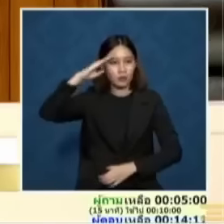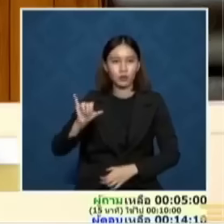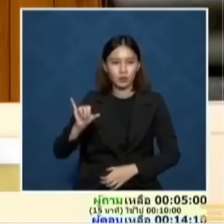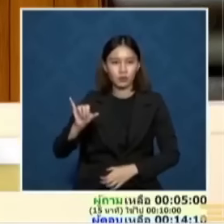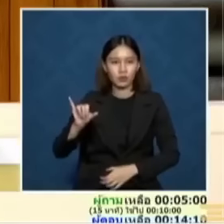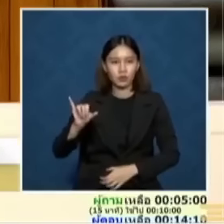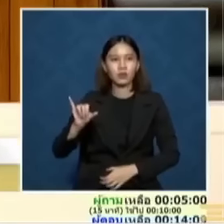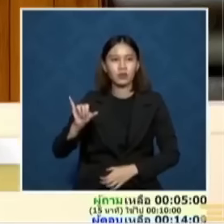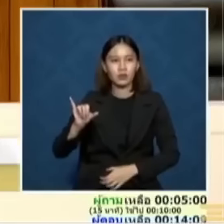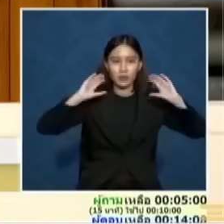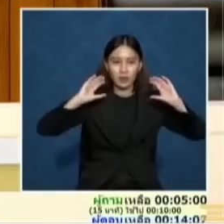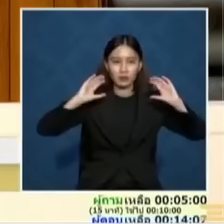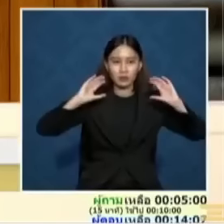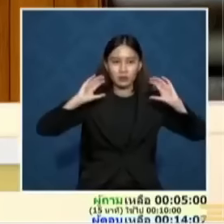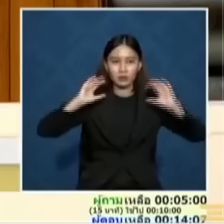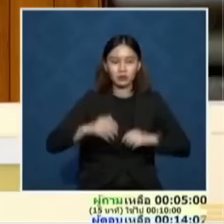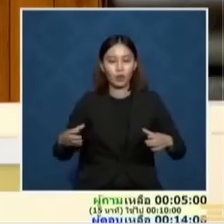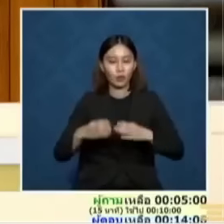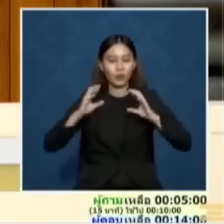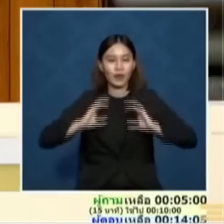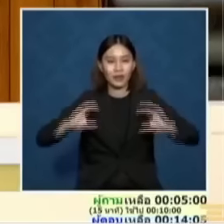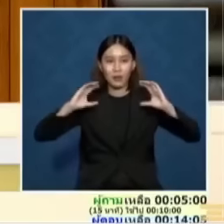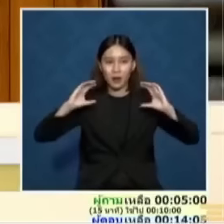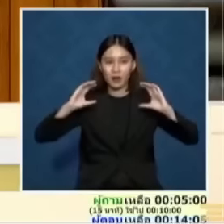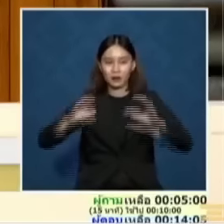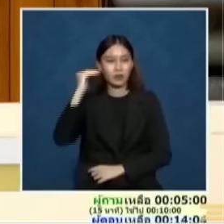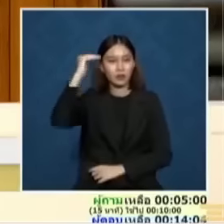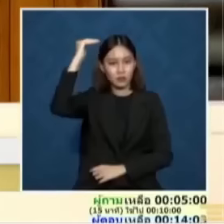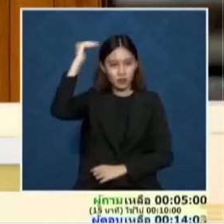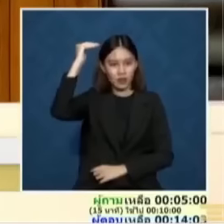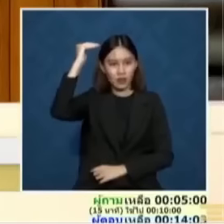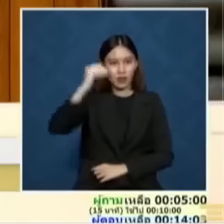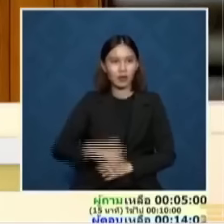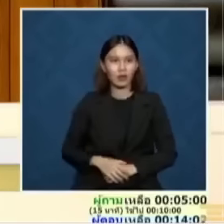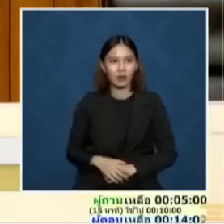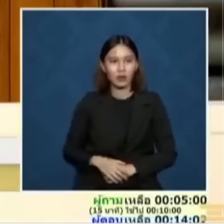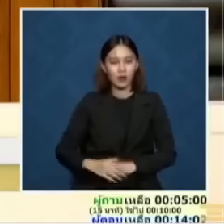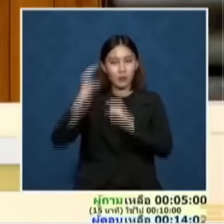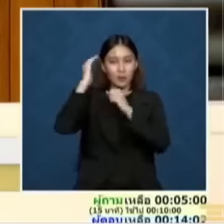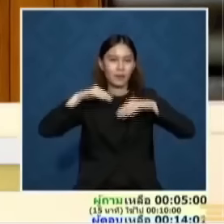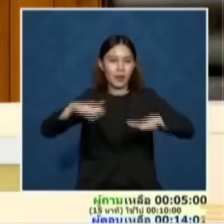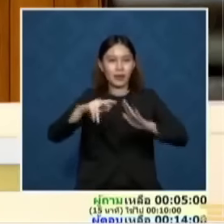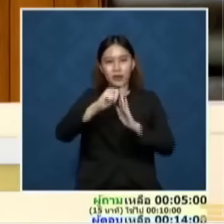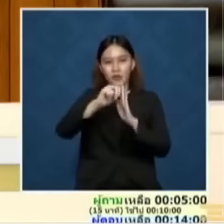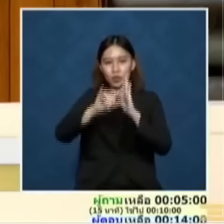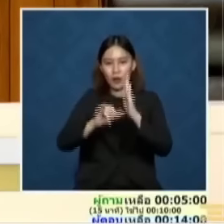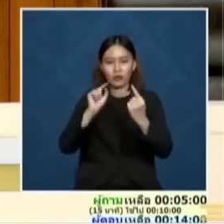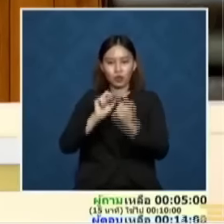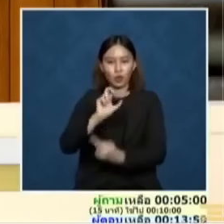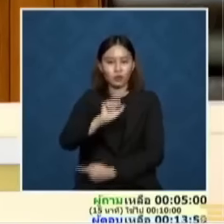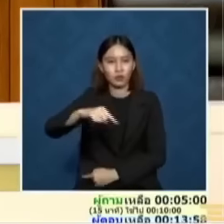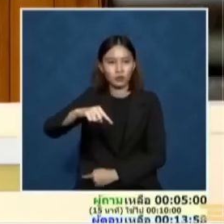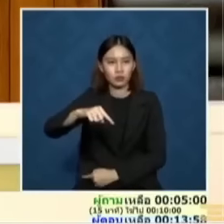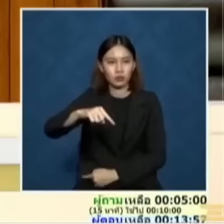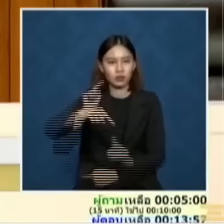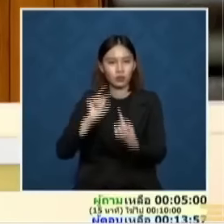ข้าเยี่ยมบ้างอะไรยังไงข้อมูลเหล่านั้นเปิดเผยได้นะฮะถ้าอยากจะพิสูจน์เนี่ย เป็นข้อเท็จจริงไงอันนี ้รวมไปถึงกล้องวงภาพวงจร